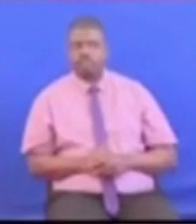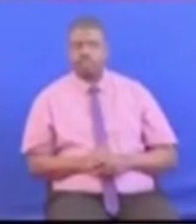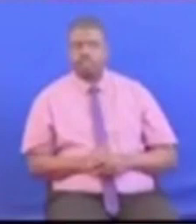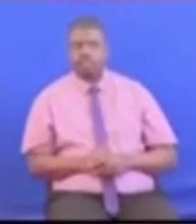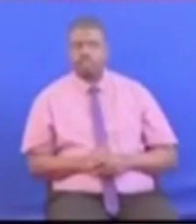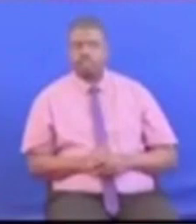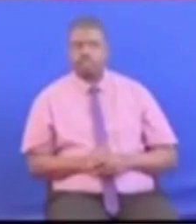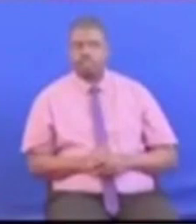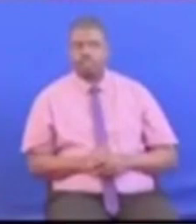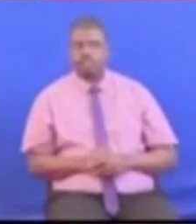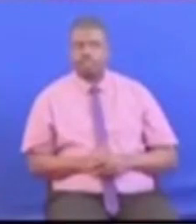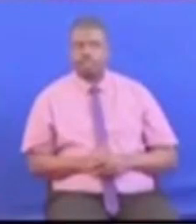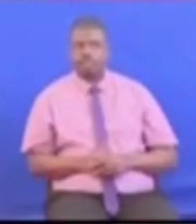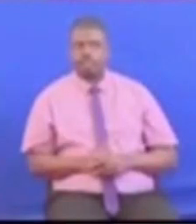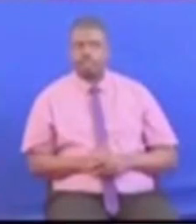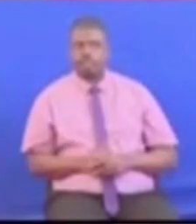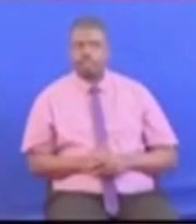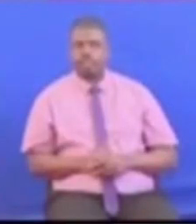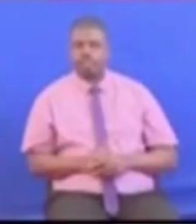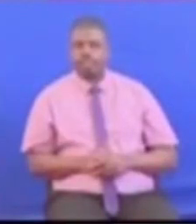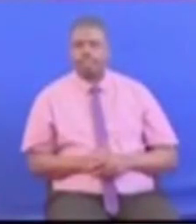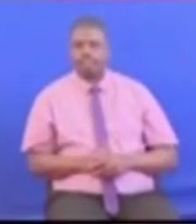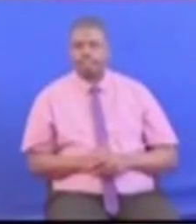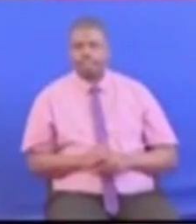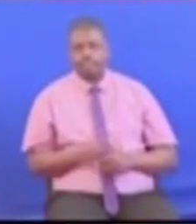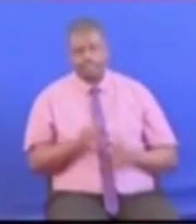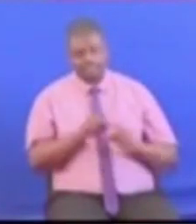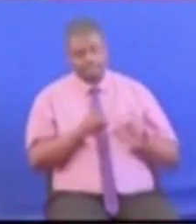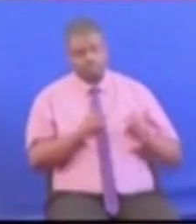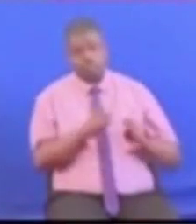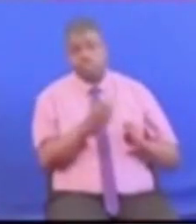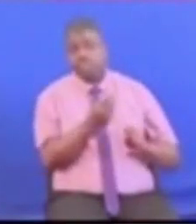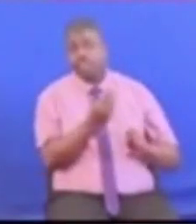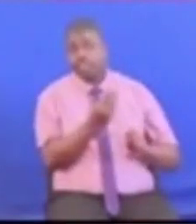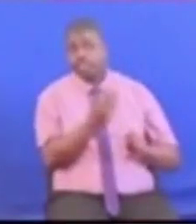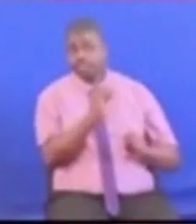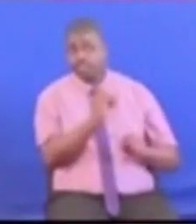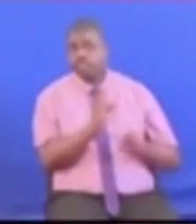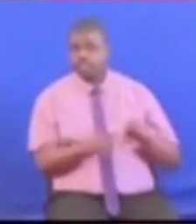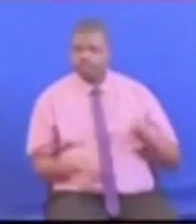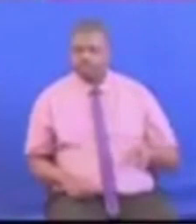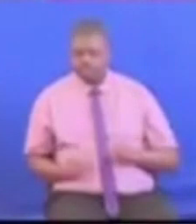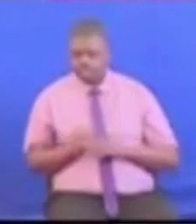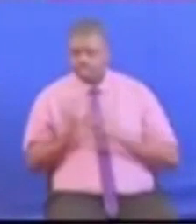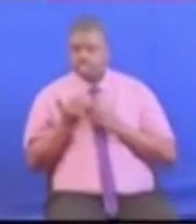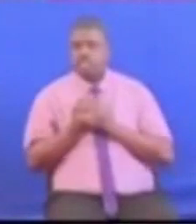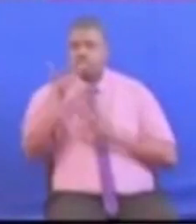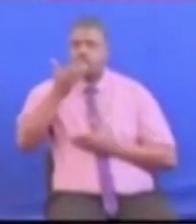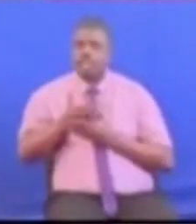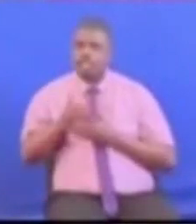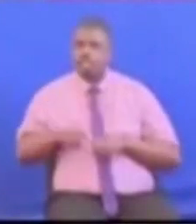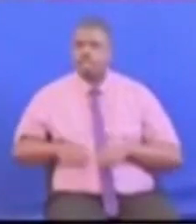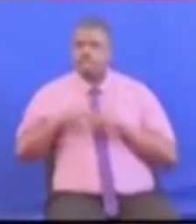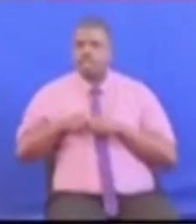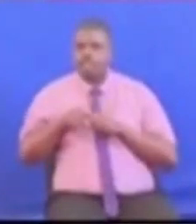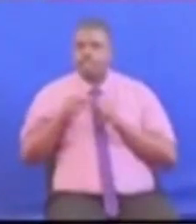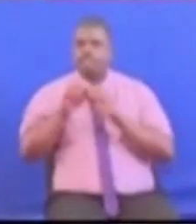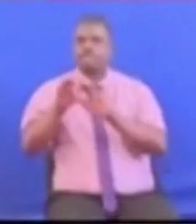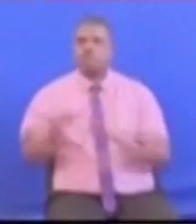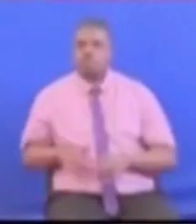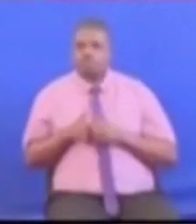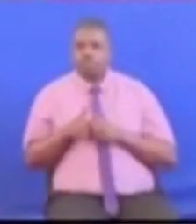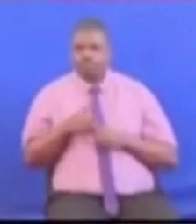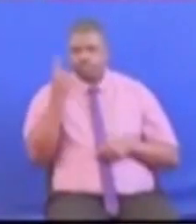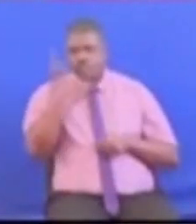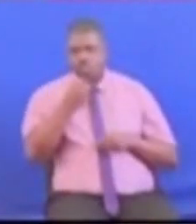wa kifungu cha 24D E cha sheria ya kinga, haki na madaraka ya Bunge,